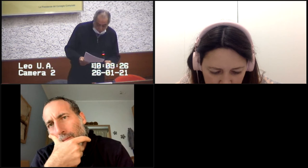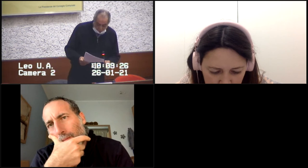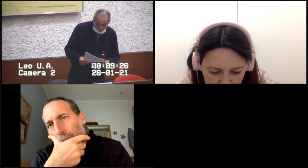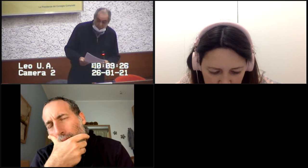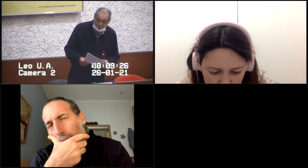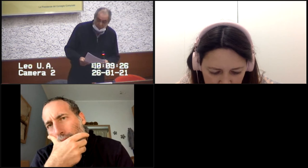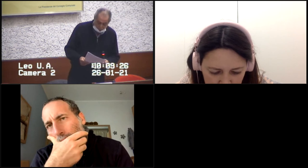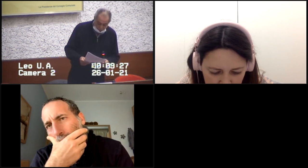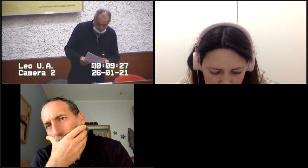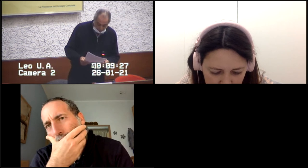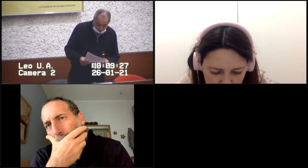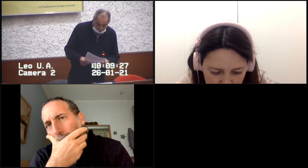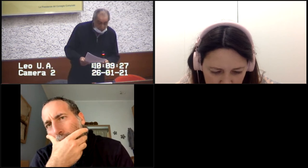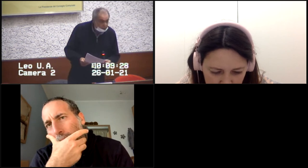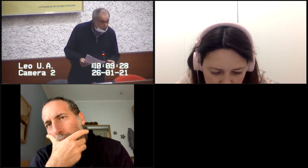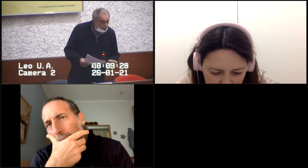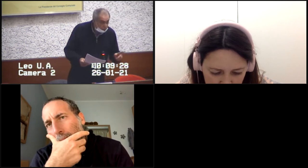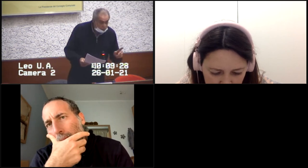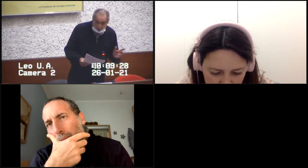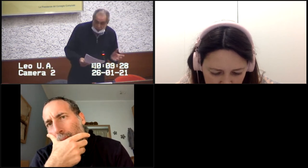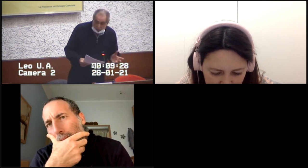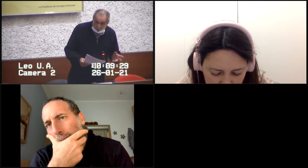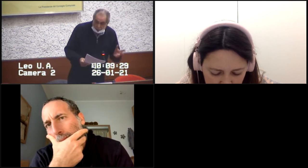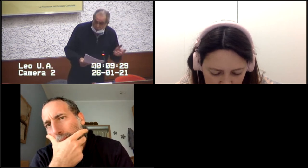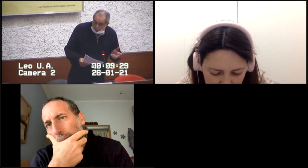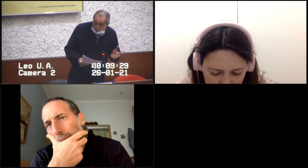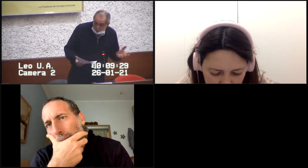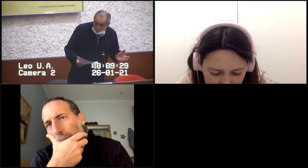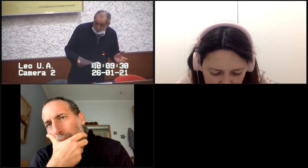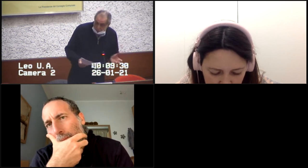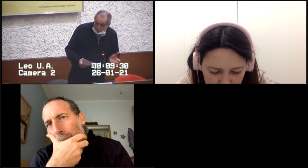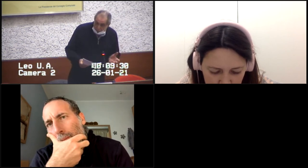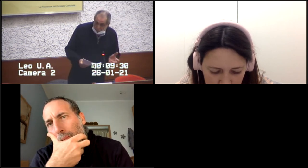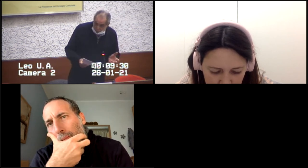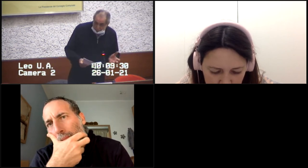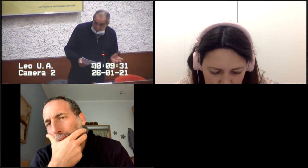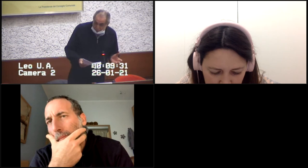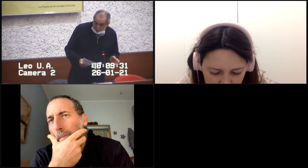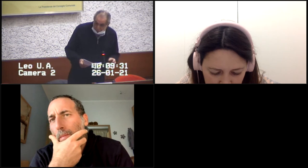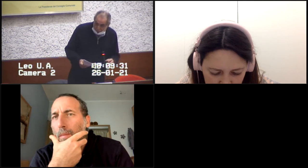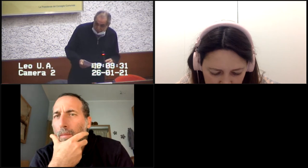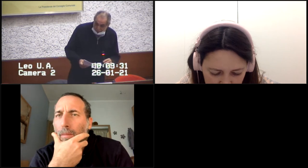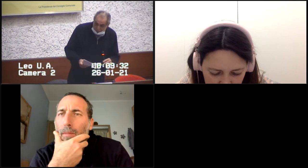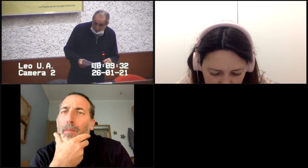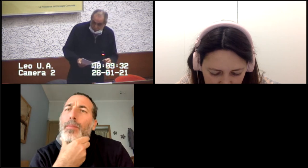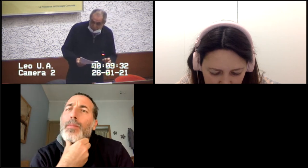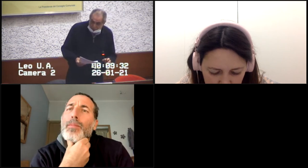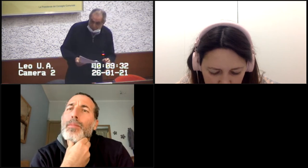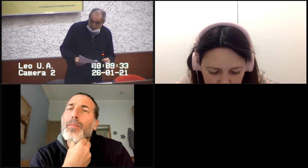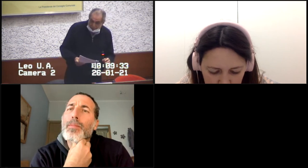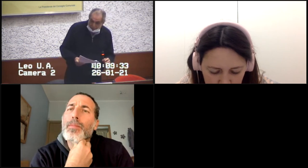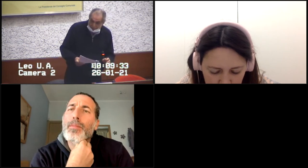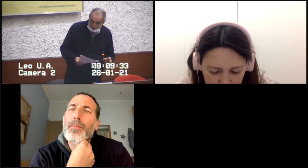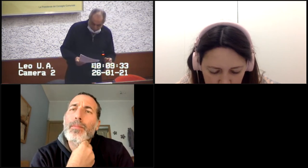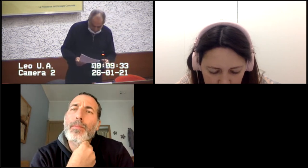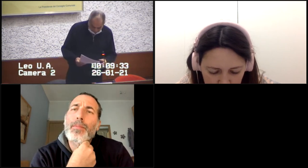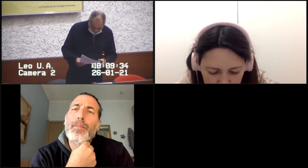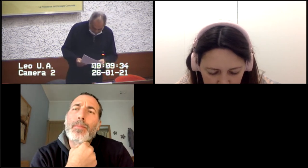che lo accompagnavano in commissione, che tra l'altro però stasera non vedo, di solito quando ci sono delibere urbanistiche ci sono anche i dirigenti e i